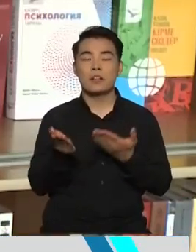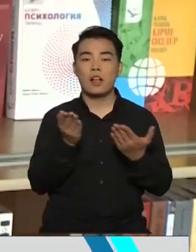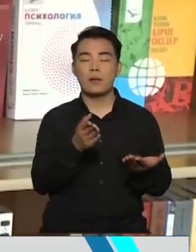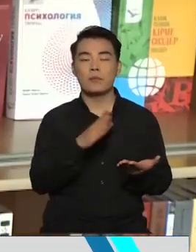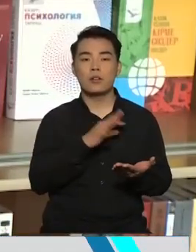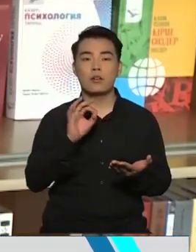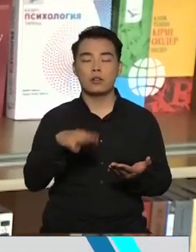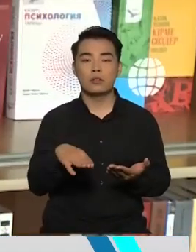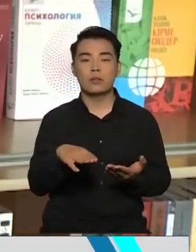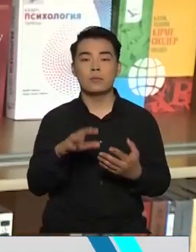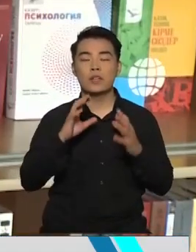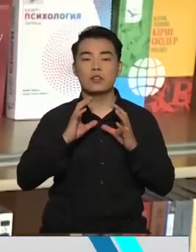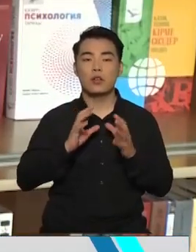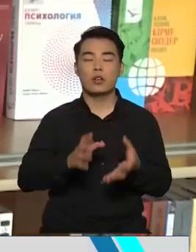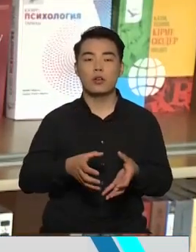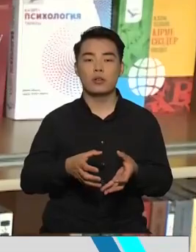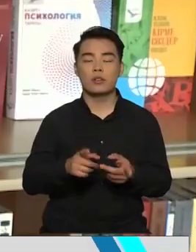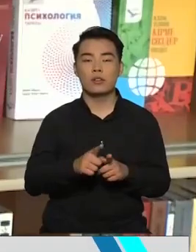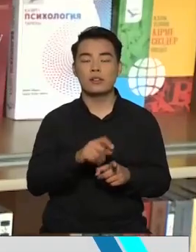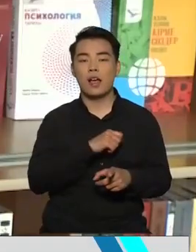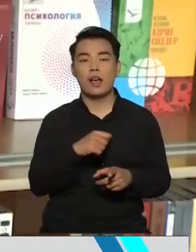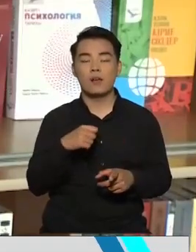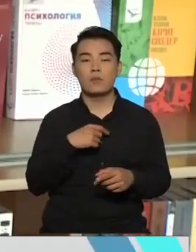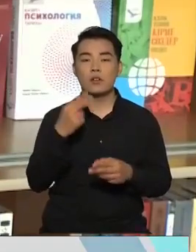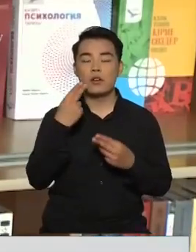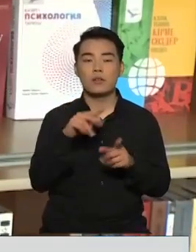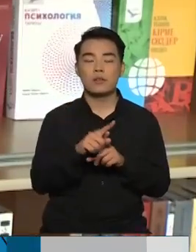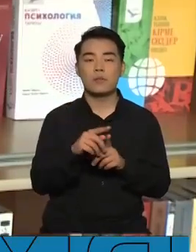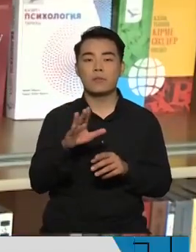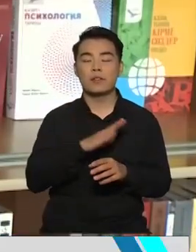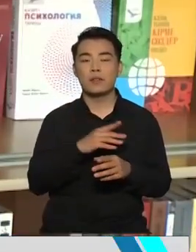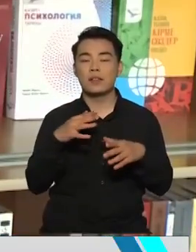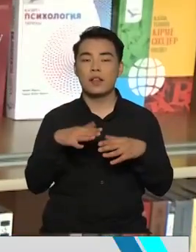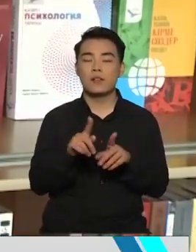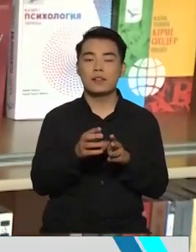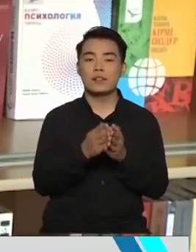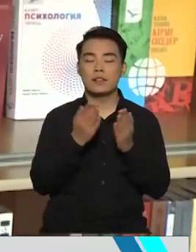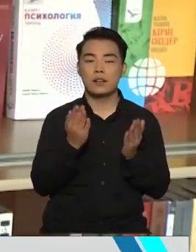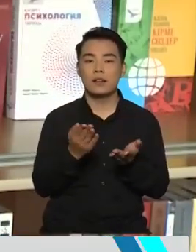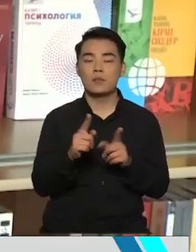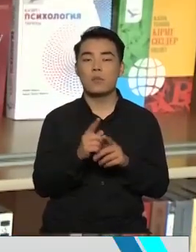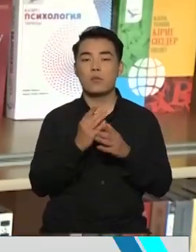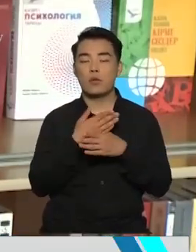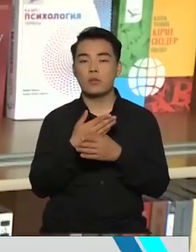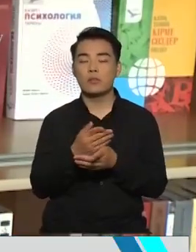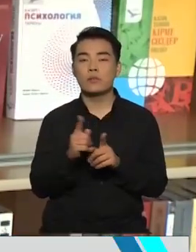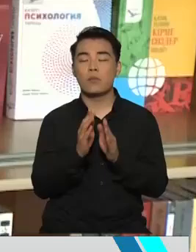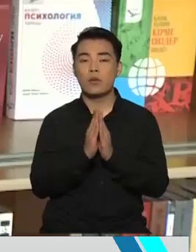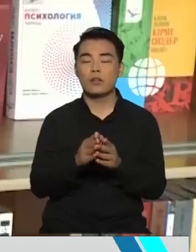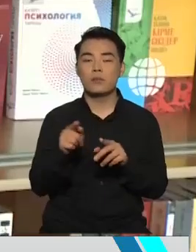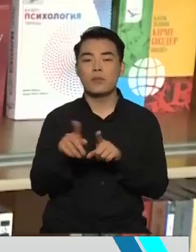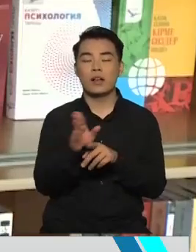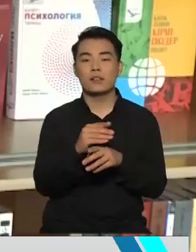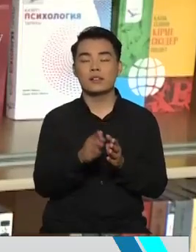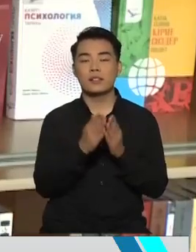от международного самого топового издательства «Макмиллан» с просьбой опубликовать нашу